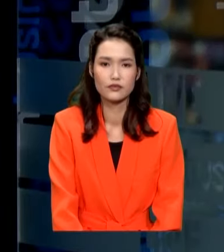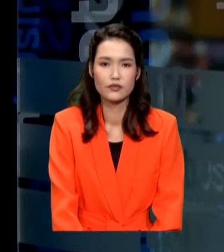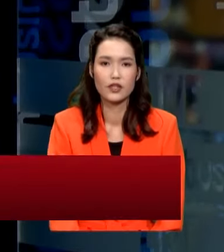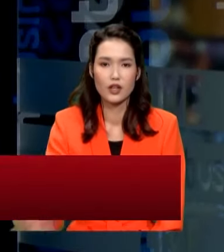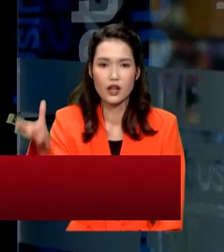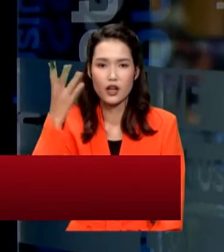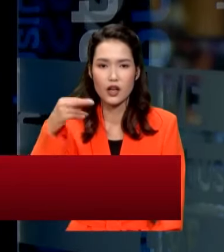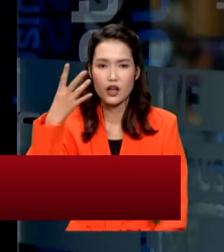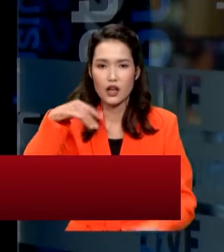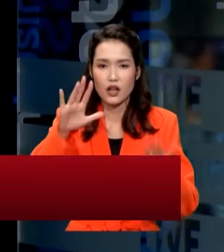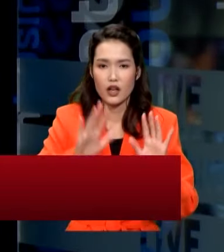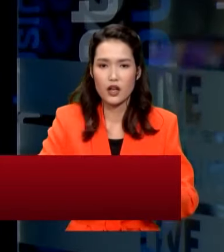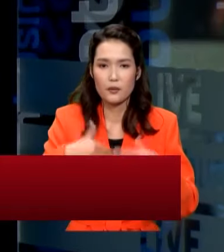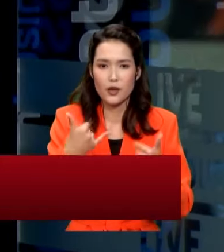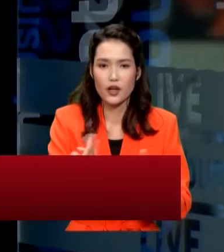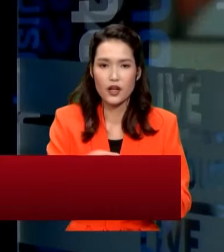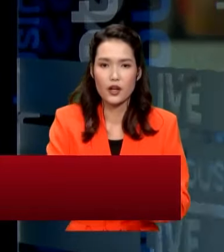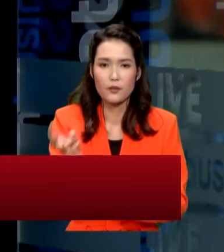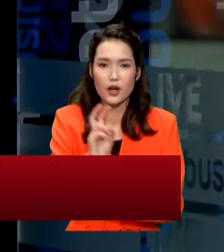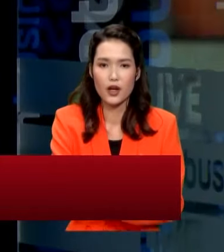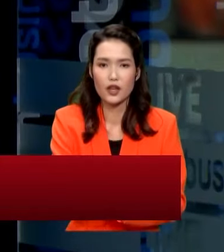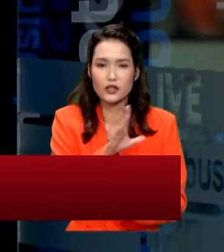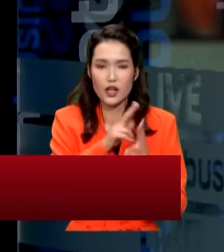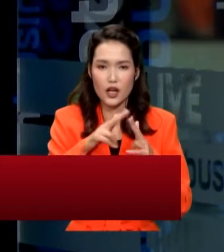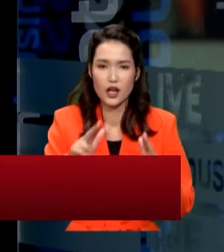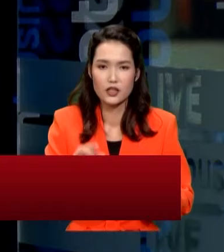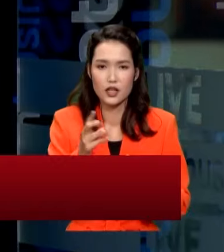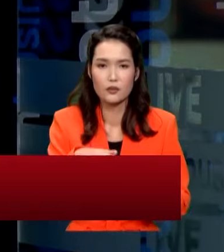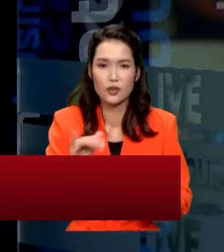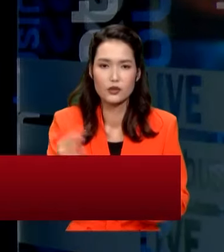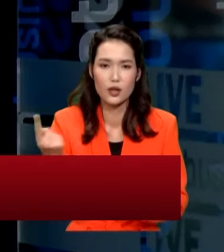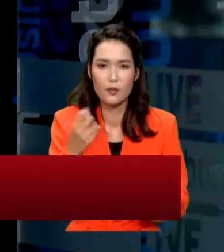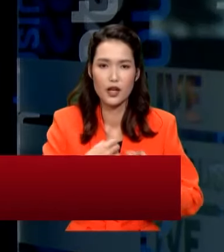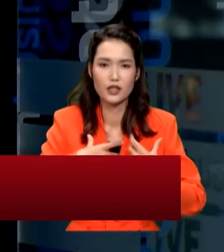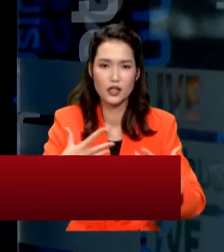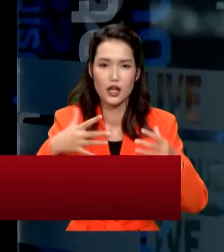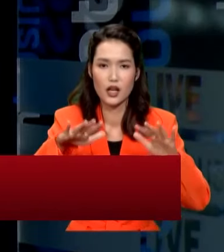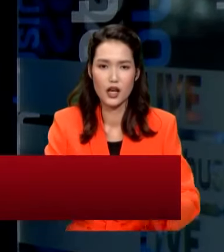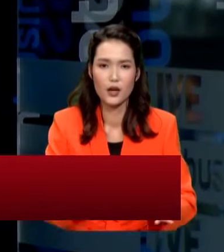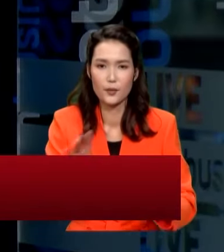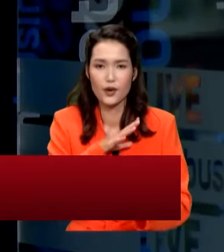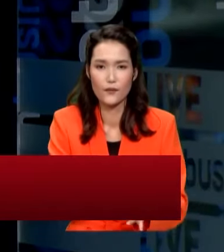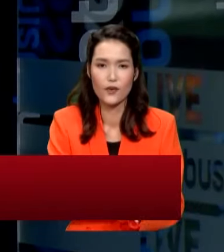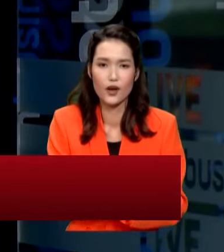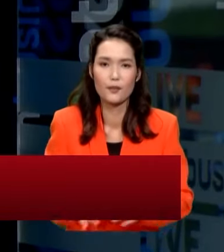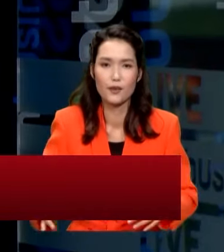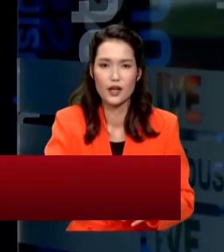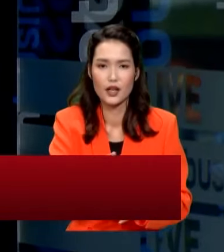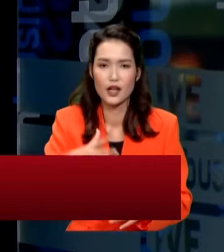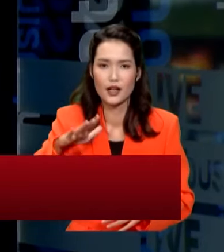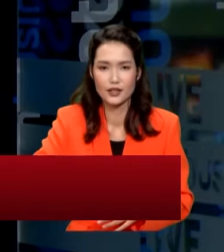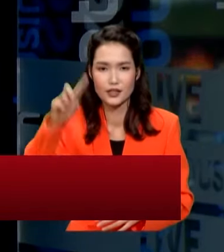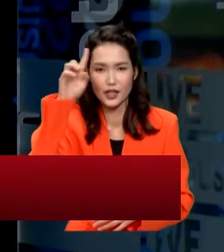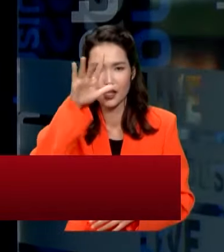Алматинцы и гости города теперь смогут посетить экскурсии в здании КБТУ. Первое мероприятие для горожан пройдет в канун Дня Республики. А